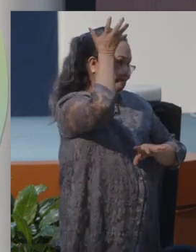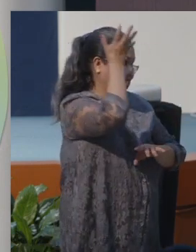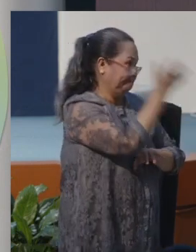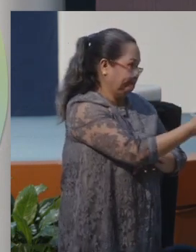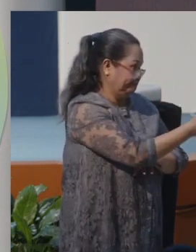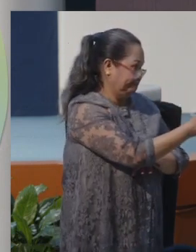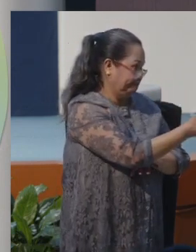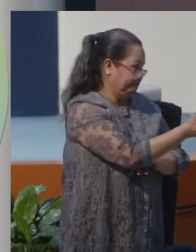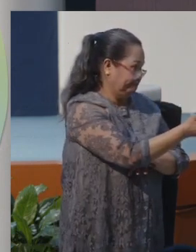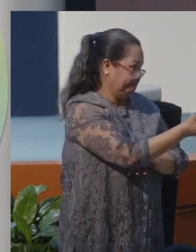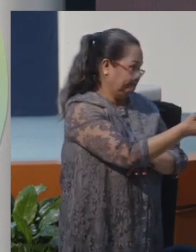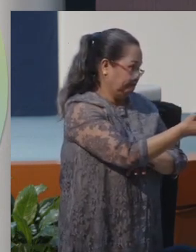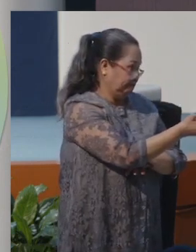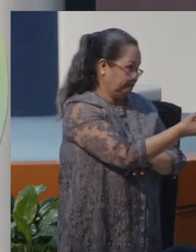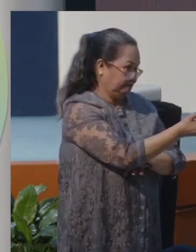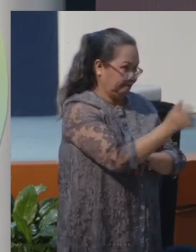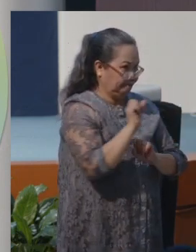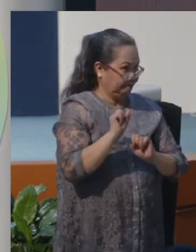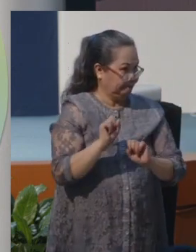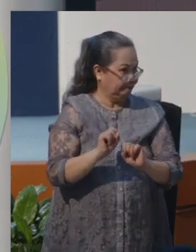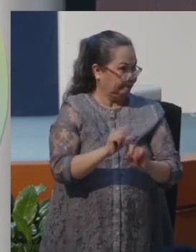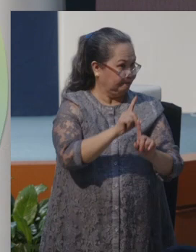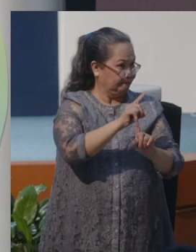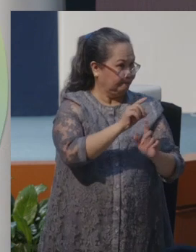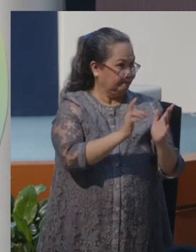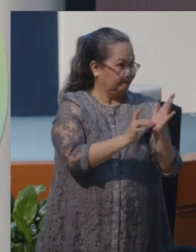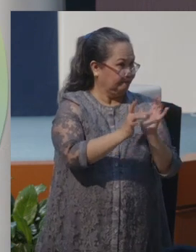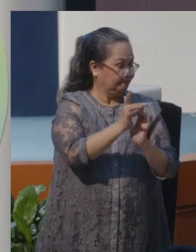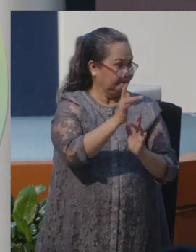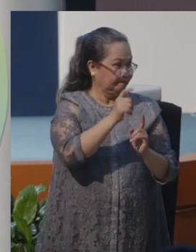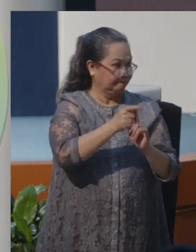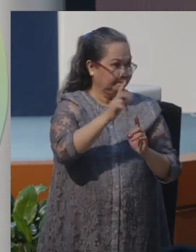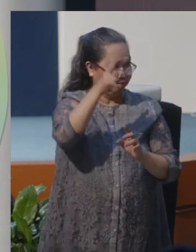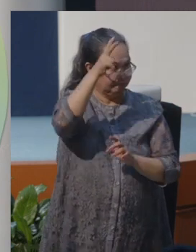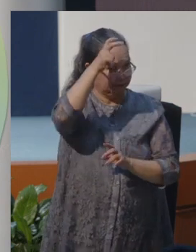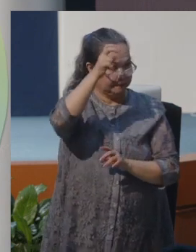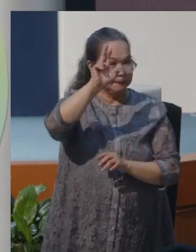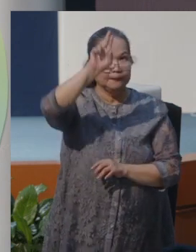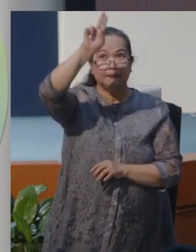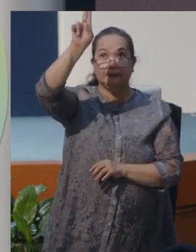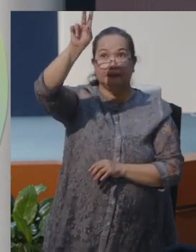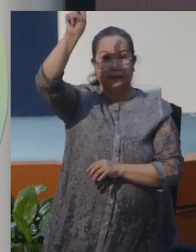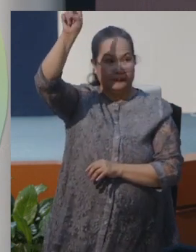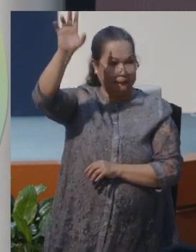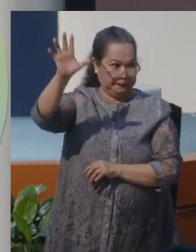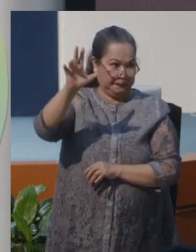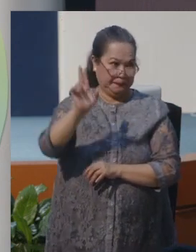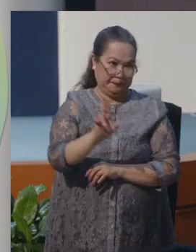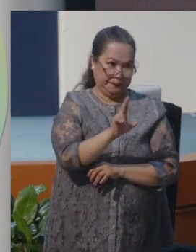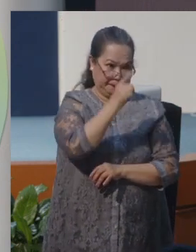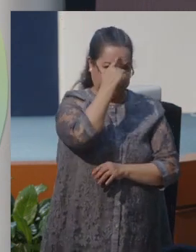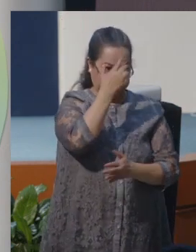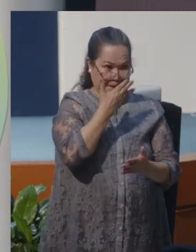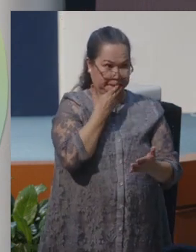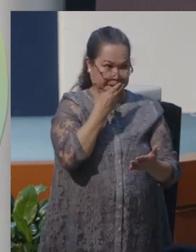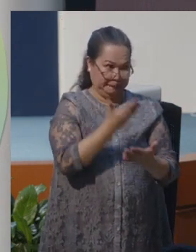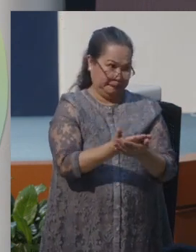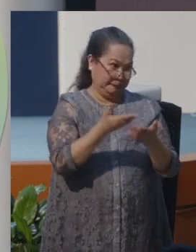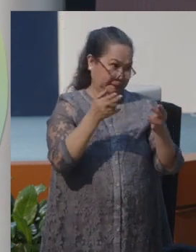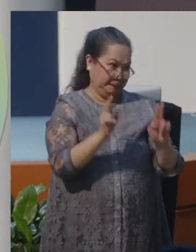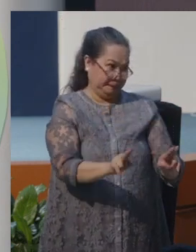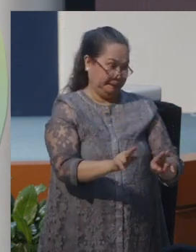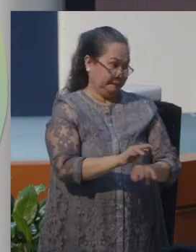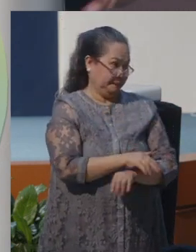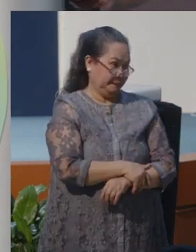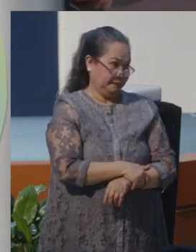Yun ang gusto niya. He meant it for evil, but God used that for good. Mga kapatid, Judas